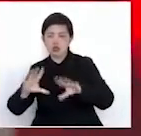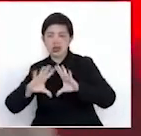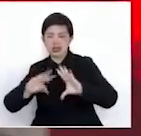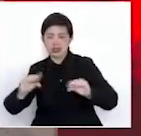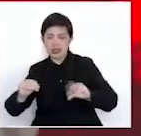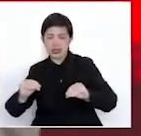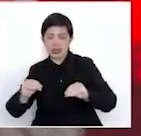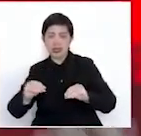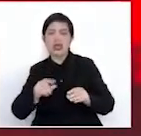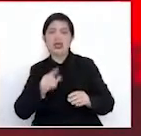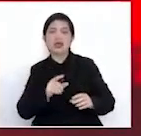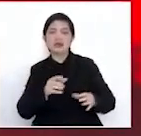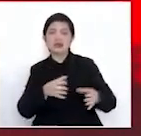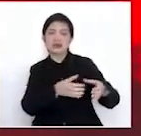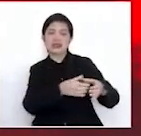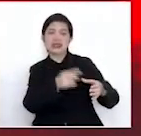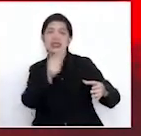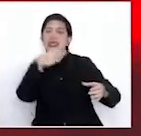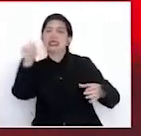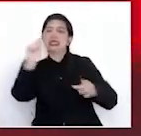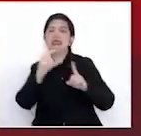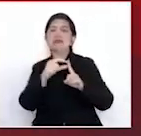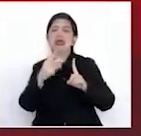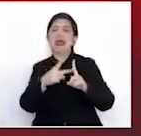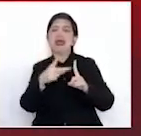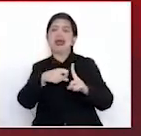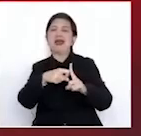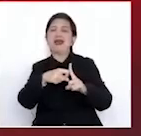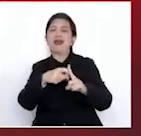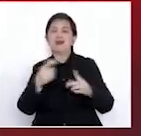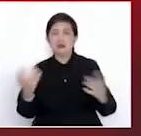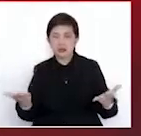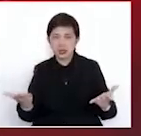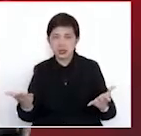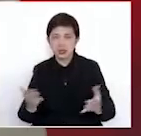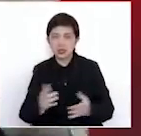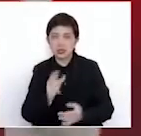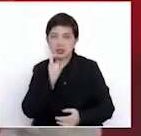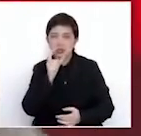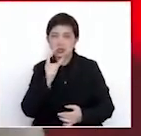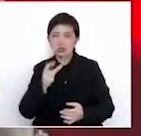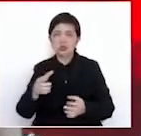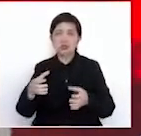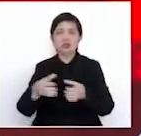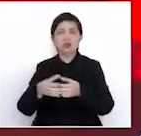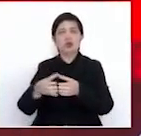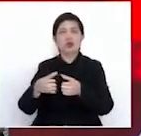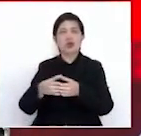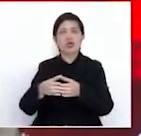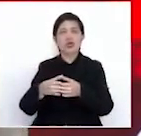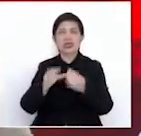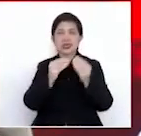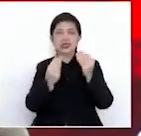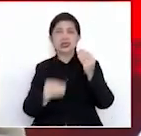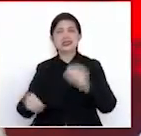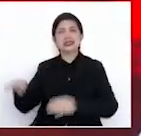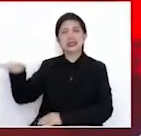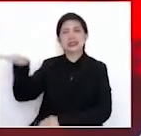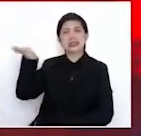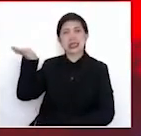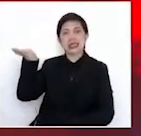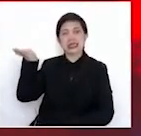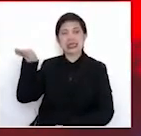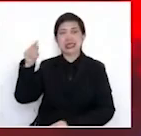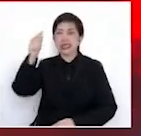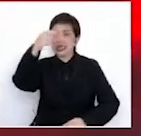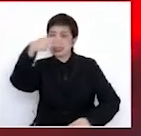di hitungan bulan-bulan terakhirlah kira-kira begitu nah untuk golongan Genzi yang di PHK yang sekarang